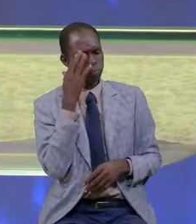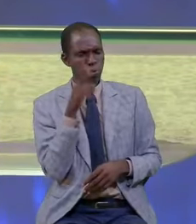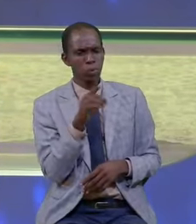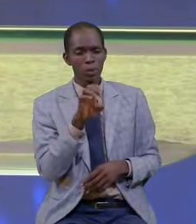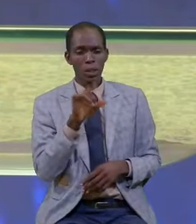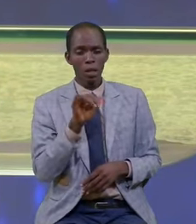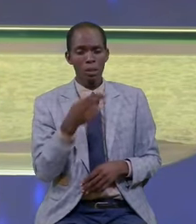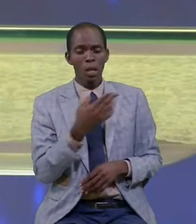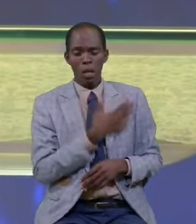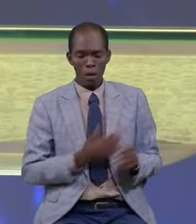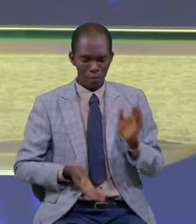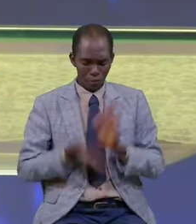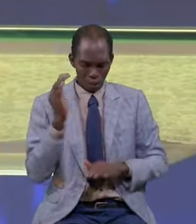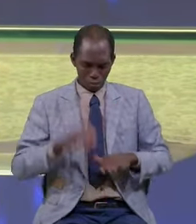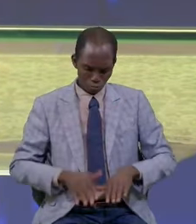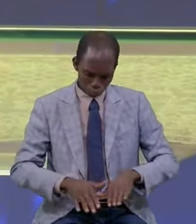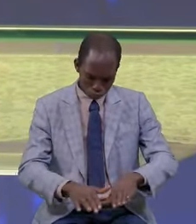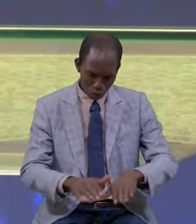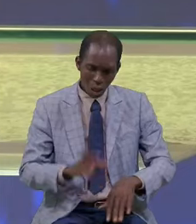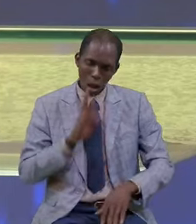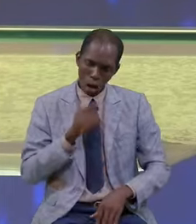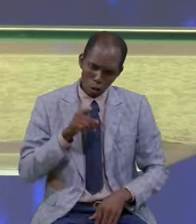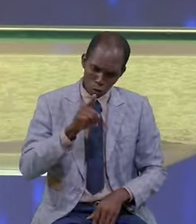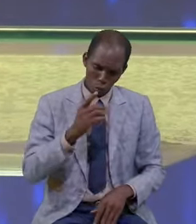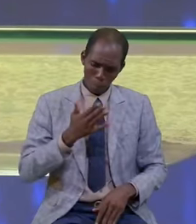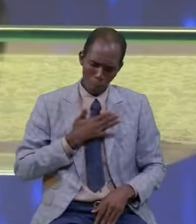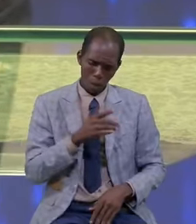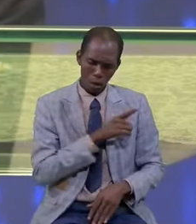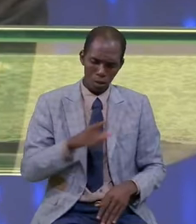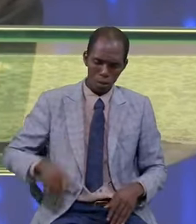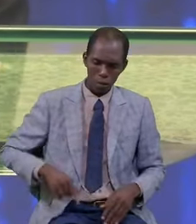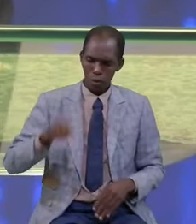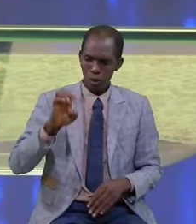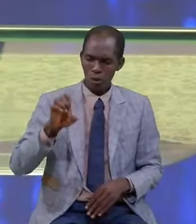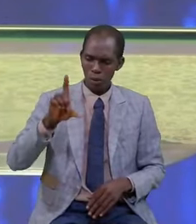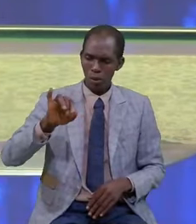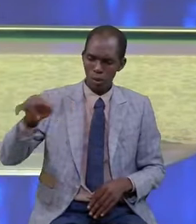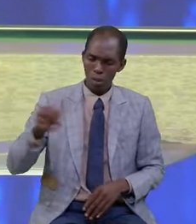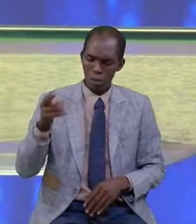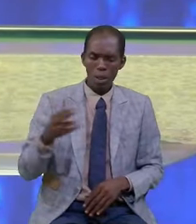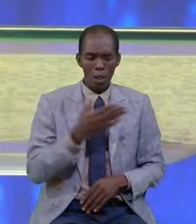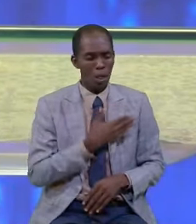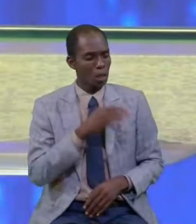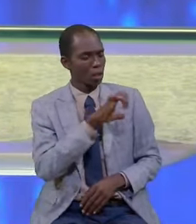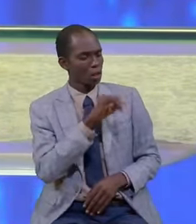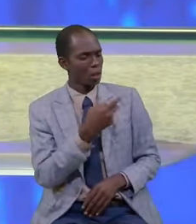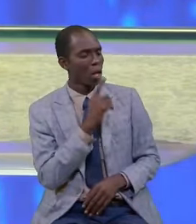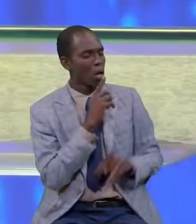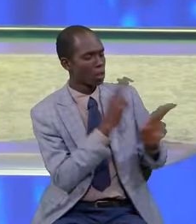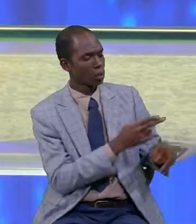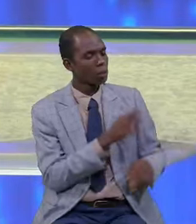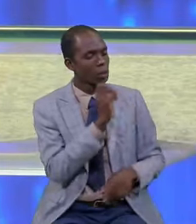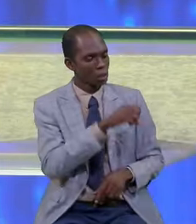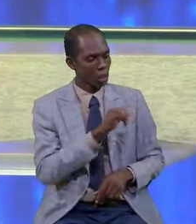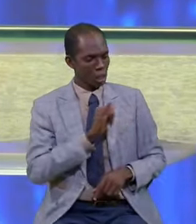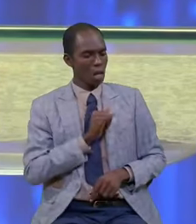Abdia, l'ayant reconnu, tomba sur son visage et dit, « Est-ce toi, mon Seigneur Élie ?» Il lui répondit, « C'est moi. » Va dire à